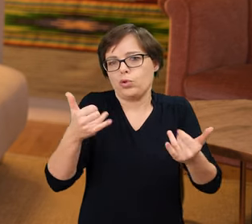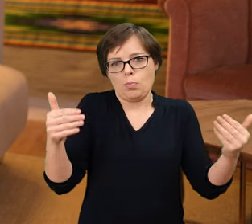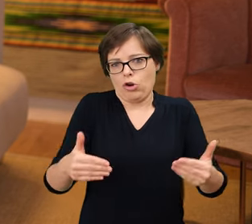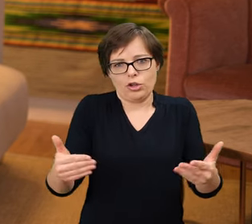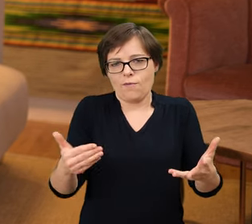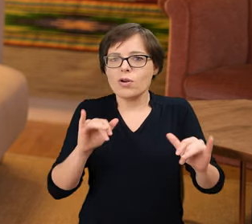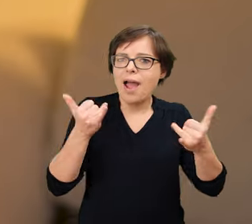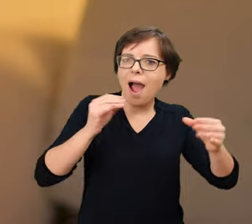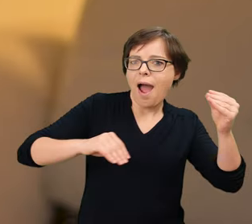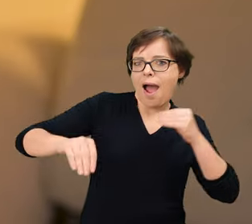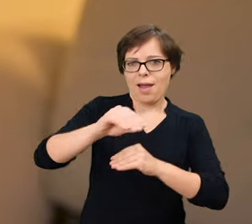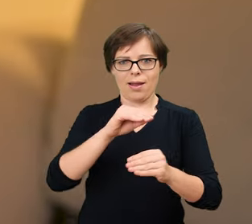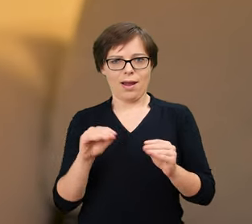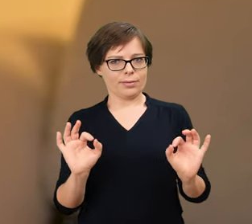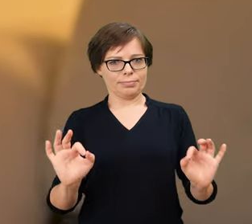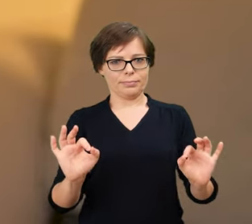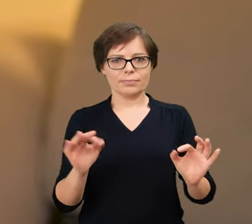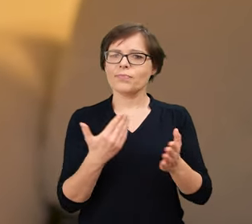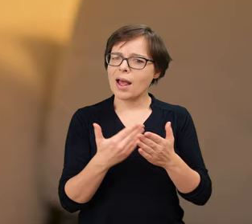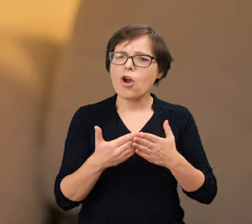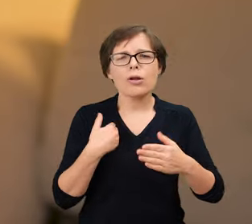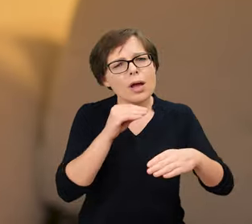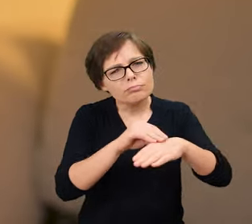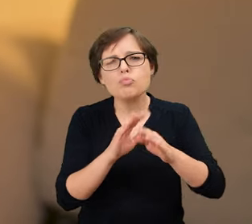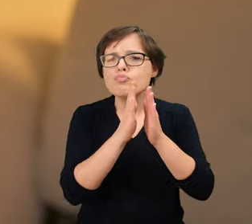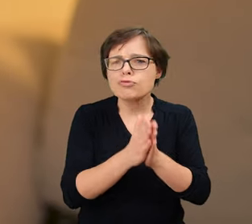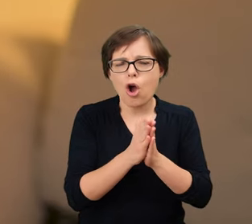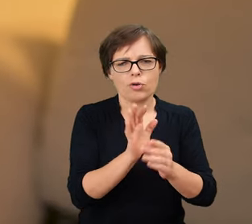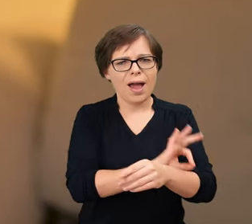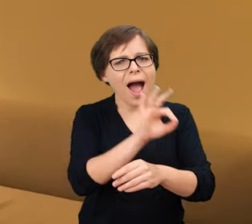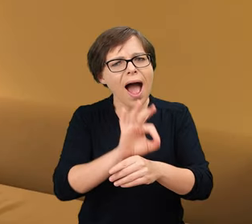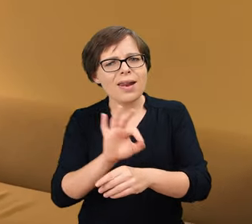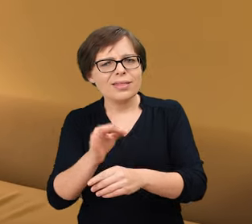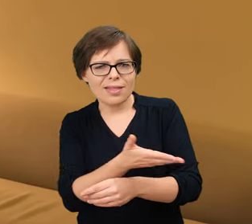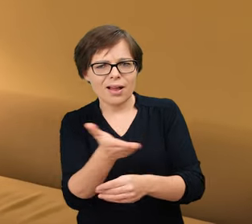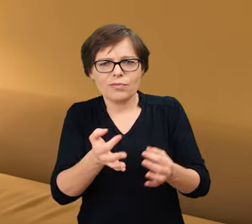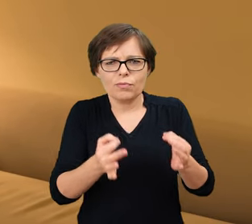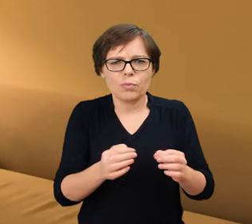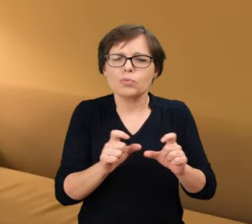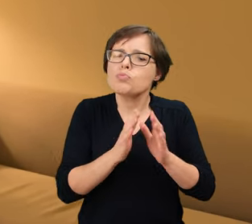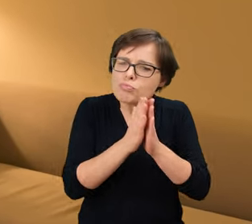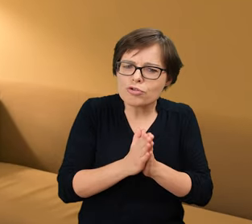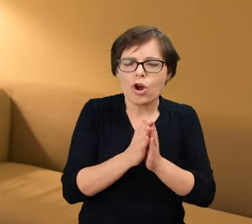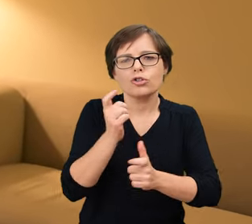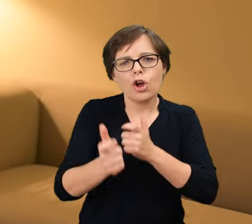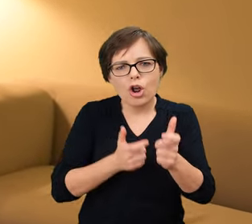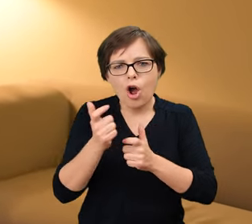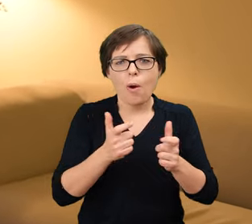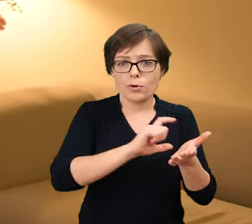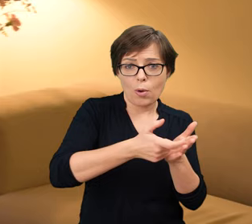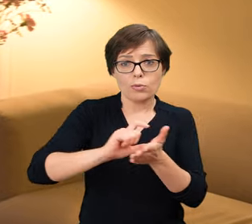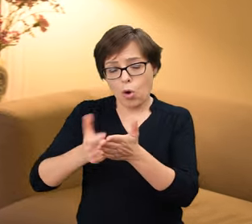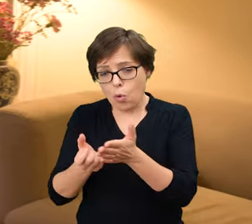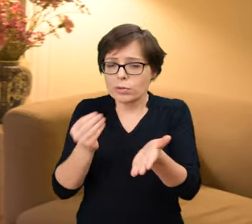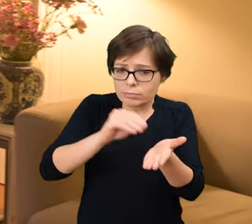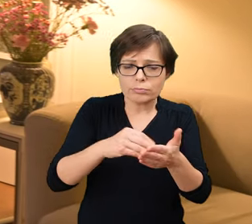wnętrzarskich możliwości. A zatem apeluję do współczesnych architektów, róbcie potrójne, poczwórne, przeszklone drzwi między